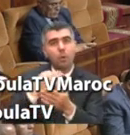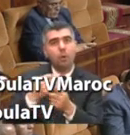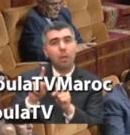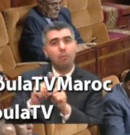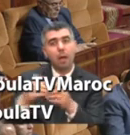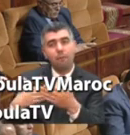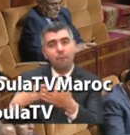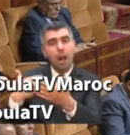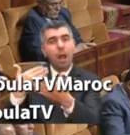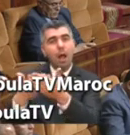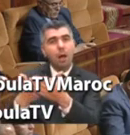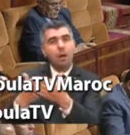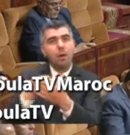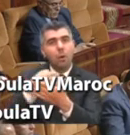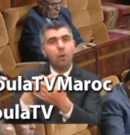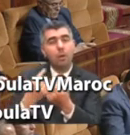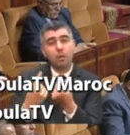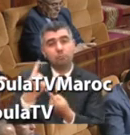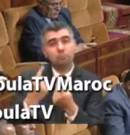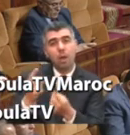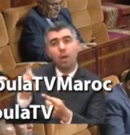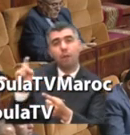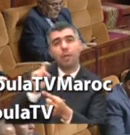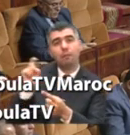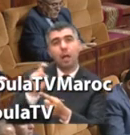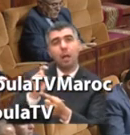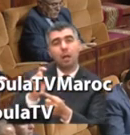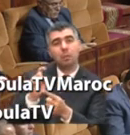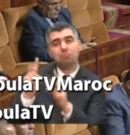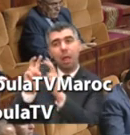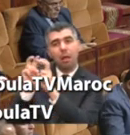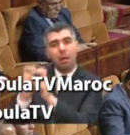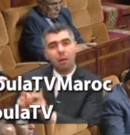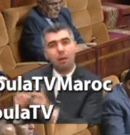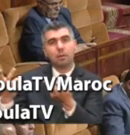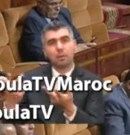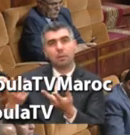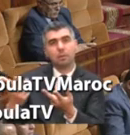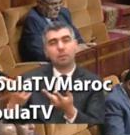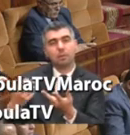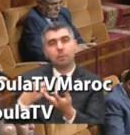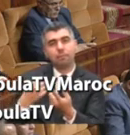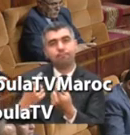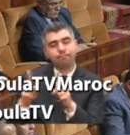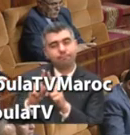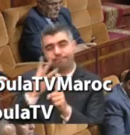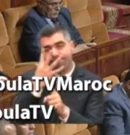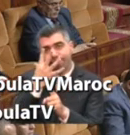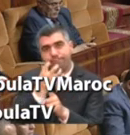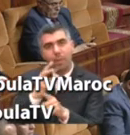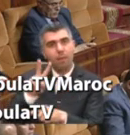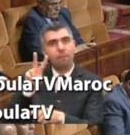نفسهم بواحد الأجرة اللي هي ضعيفة جدا، هي أجرة مهينة ليست